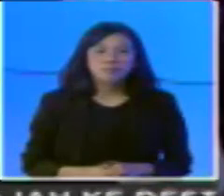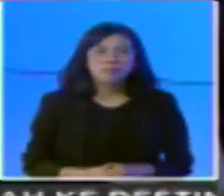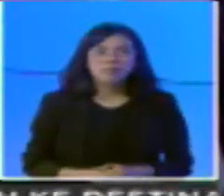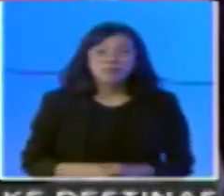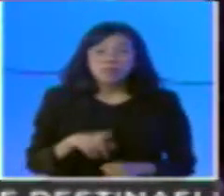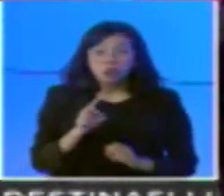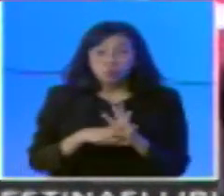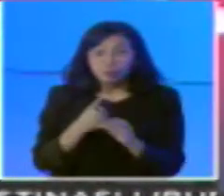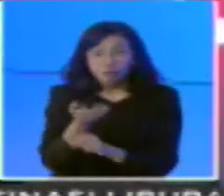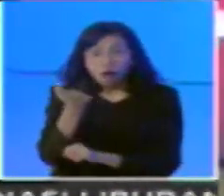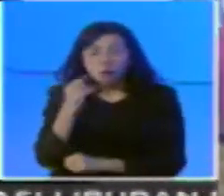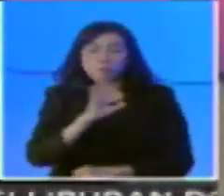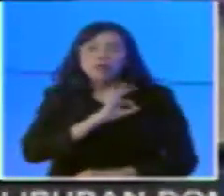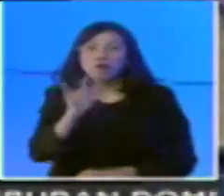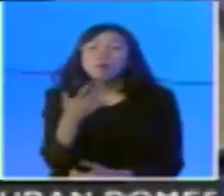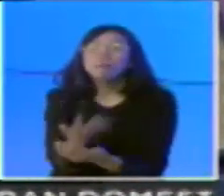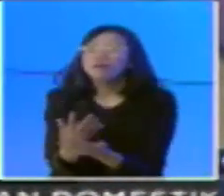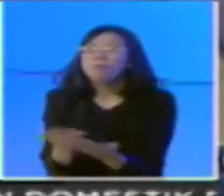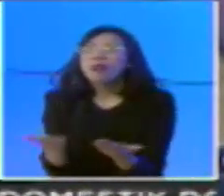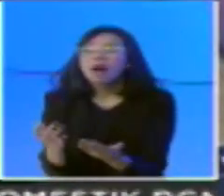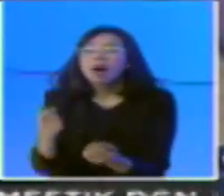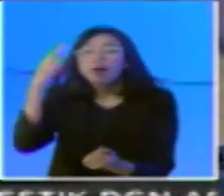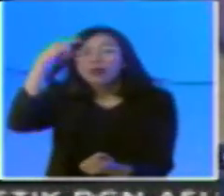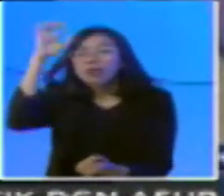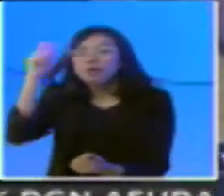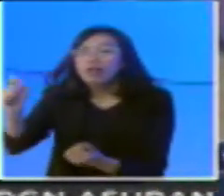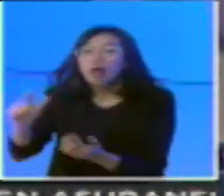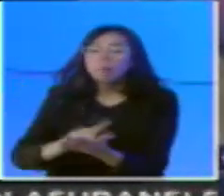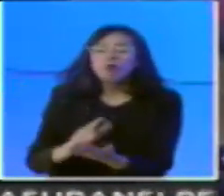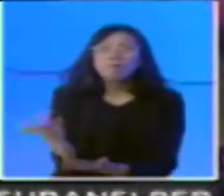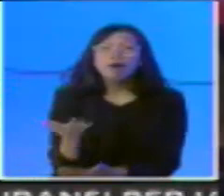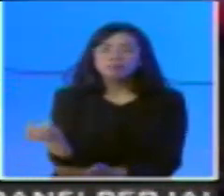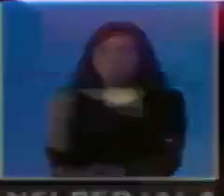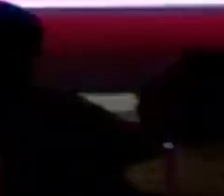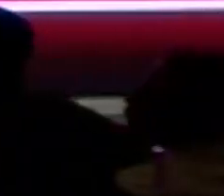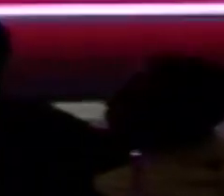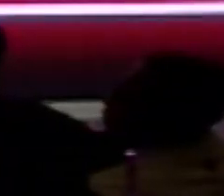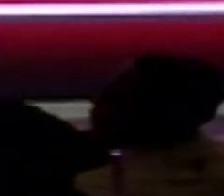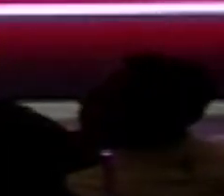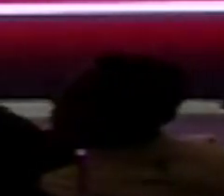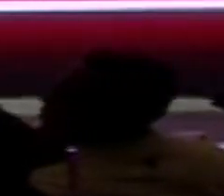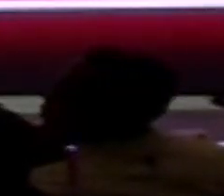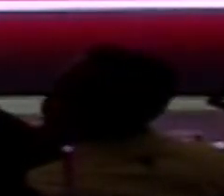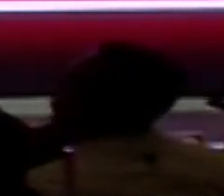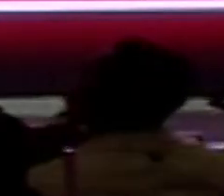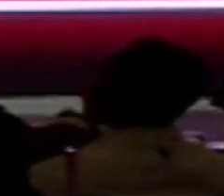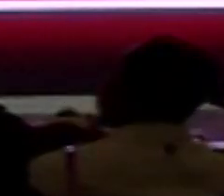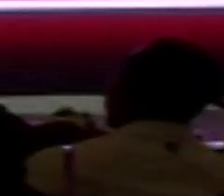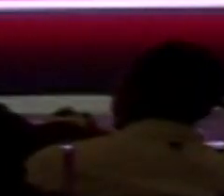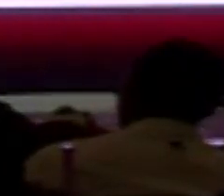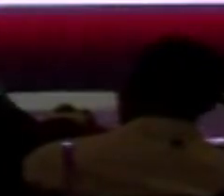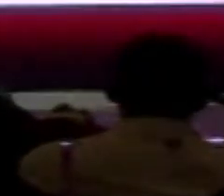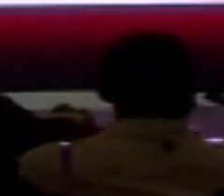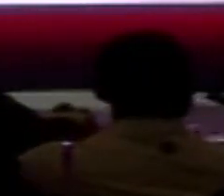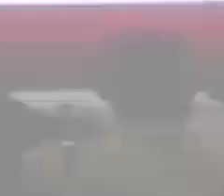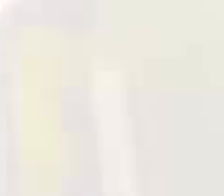Awal pekan lalu, Presiden Joko Widodo meminta laporan Kapolri Jenderal Polisi Idam Aziz terkait perkembangan penyelidikan kasus penyerangan penyidik KPK